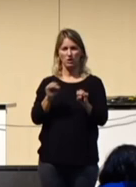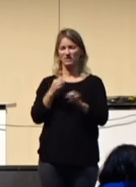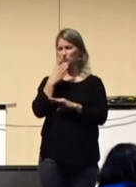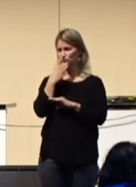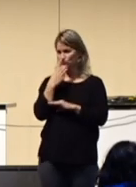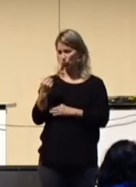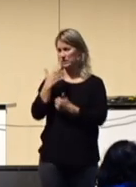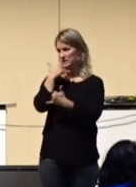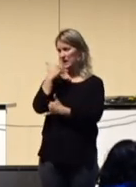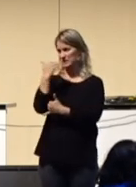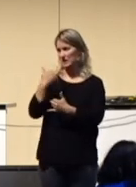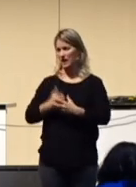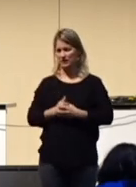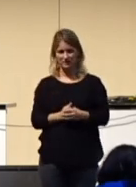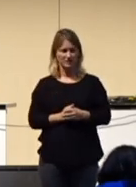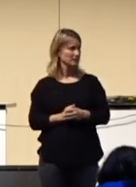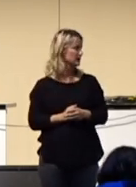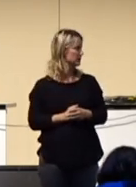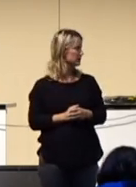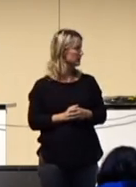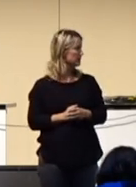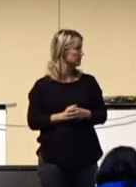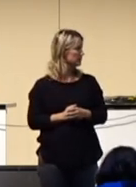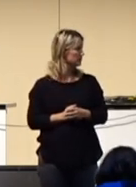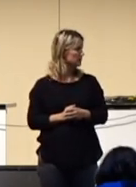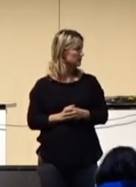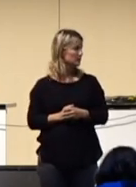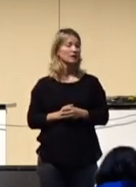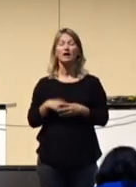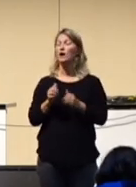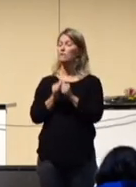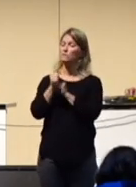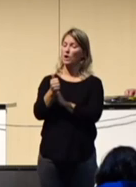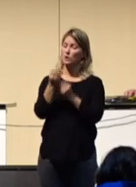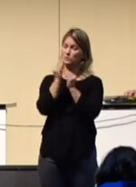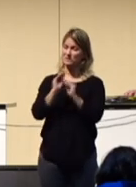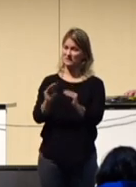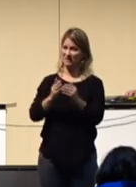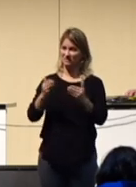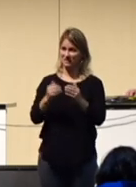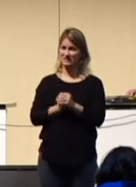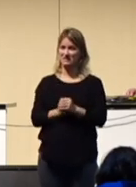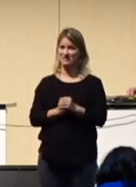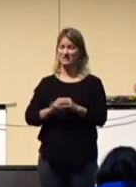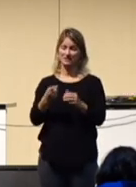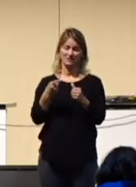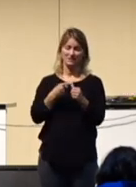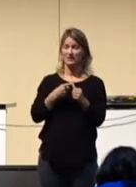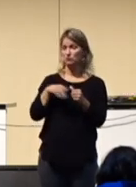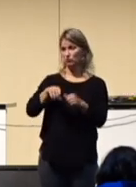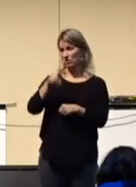zu berichten. So, und vielleicht 3 Vorbemerkungen dazu. Erstens hat ja der Stadtrat